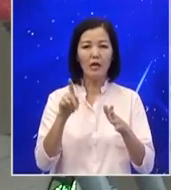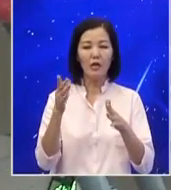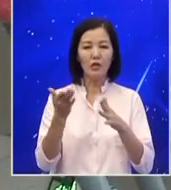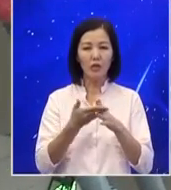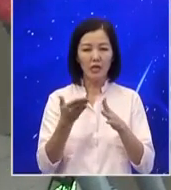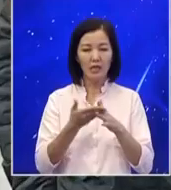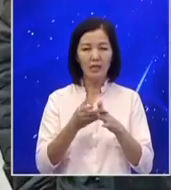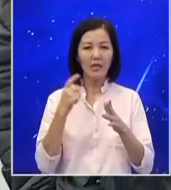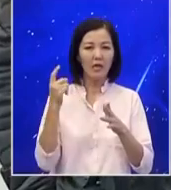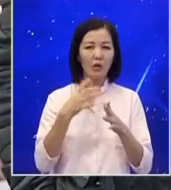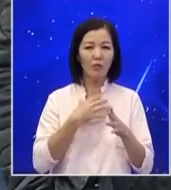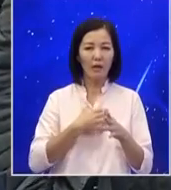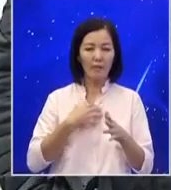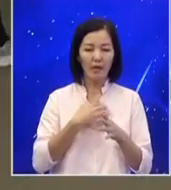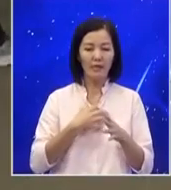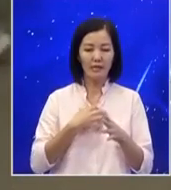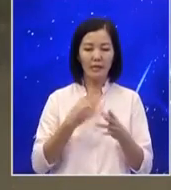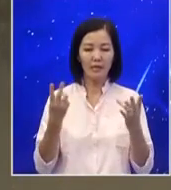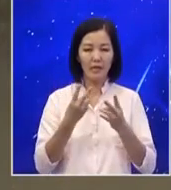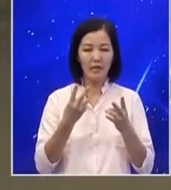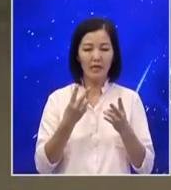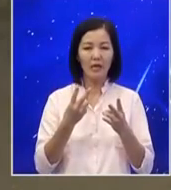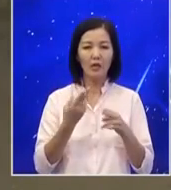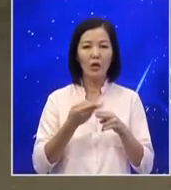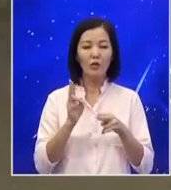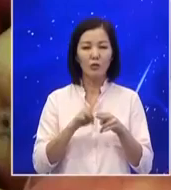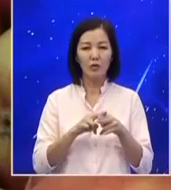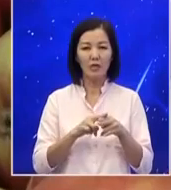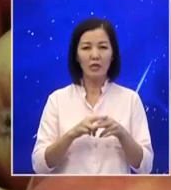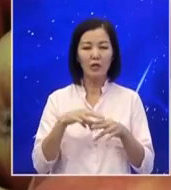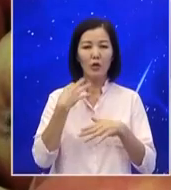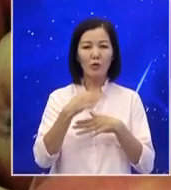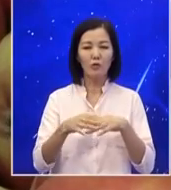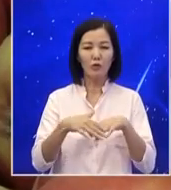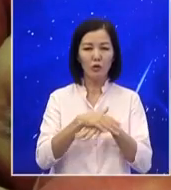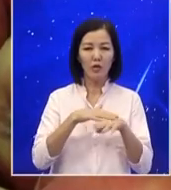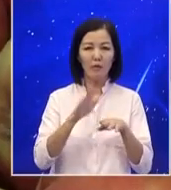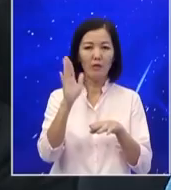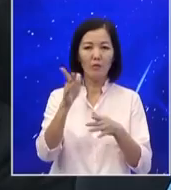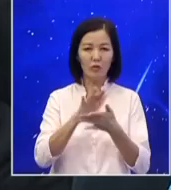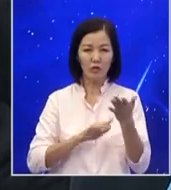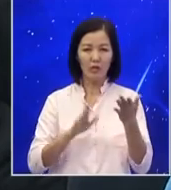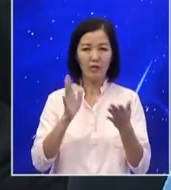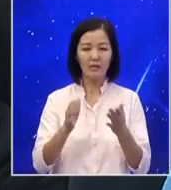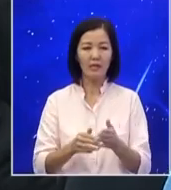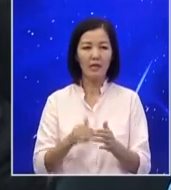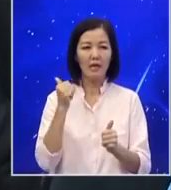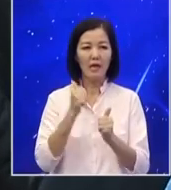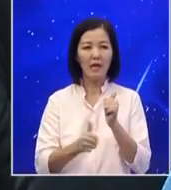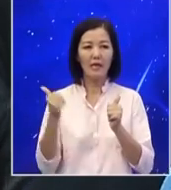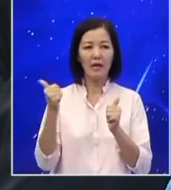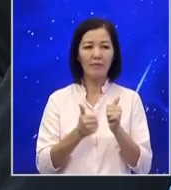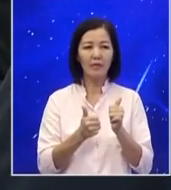қазір экономика үшін маңызды болып тұр, дейді жергілікті әкімдік. Олардың ақпарынша күздік жәрменке әлі де жалғасады. Әр апта сайын